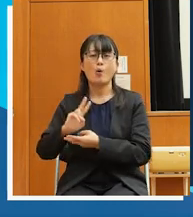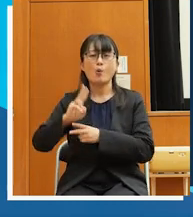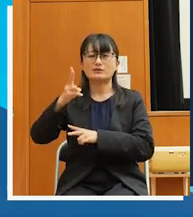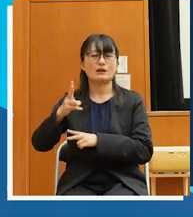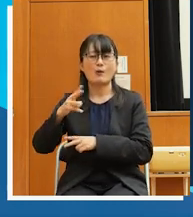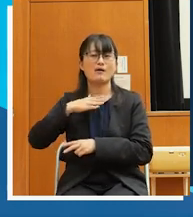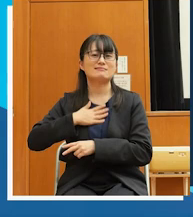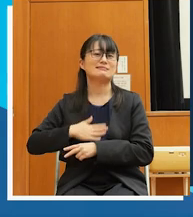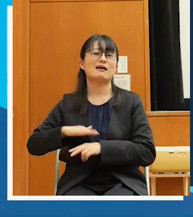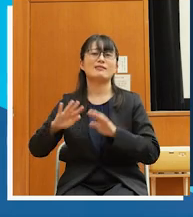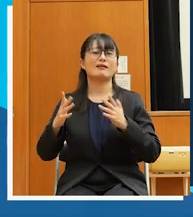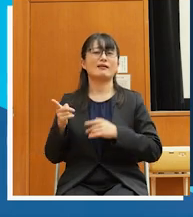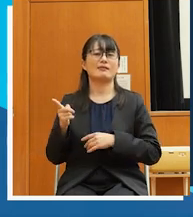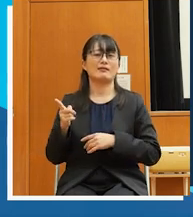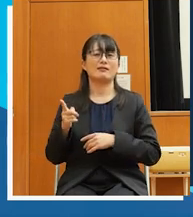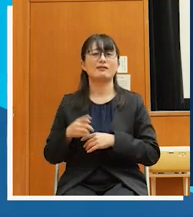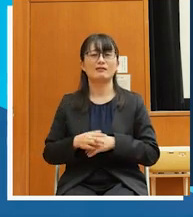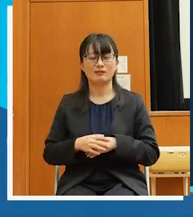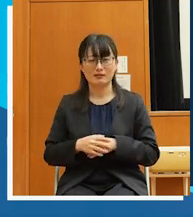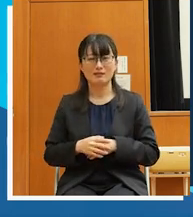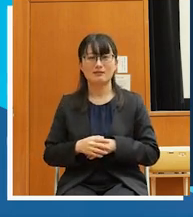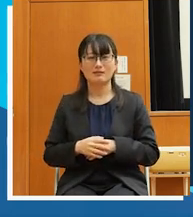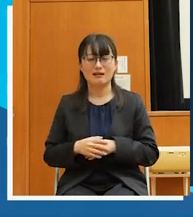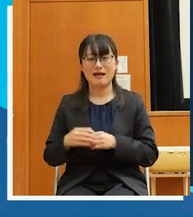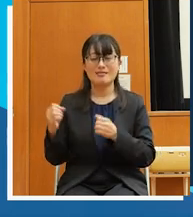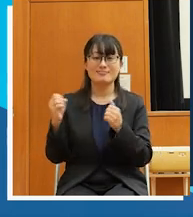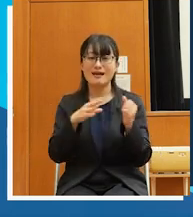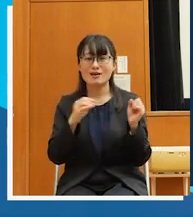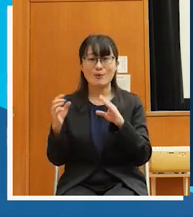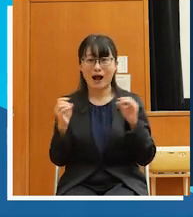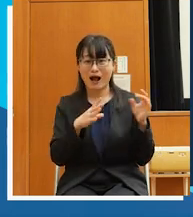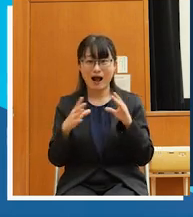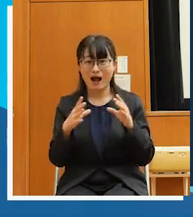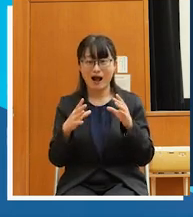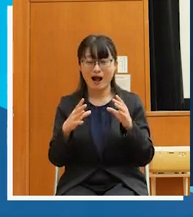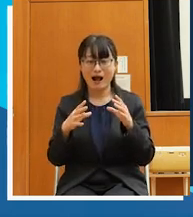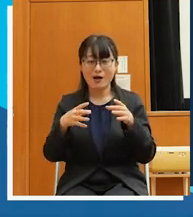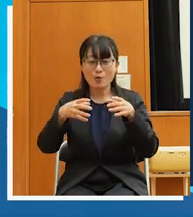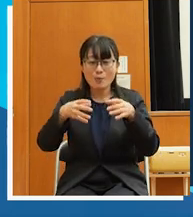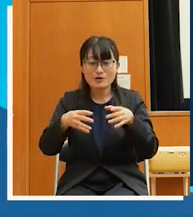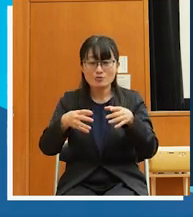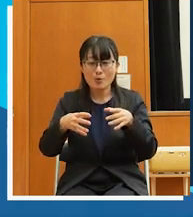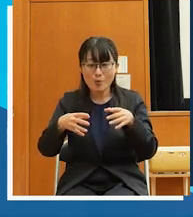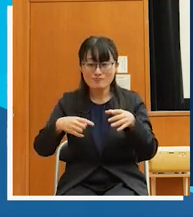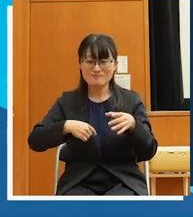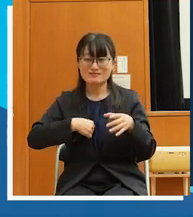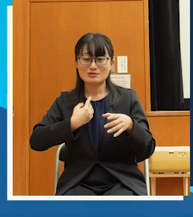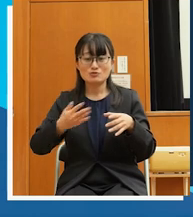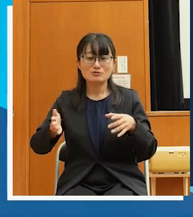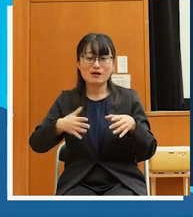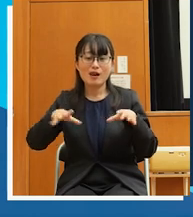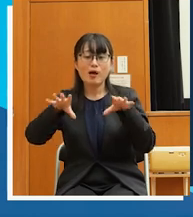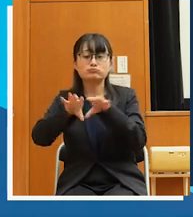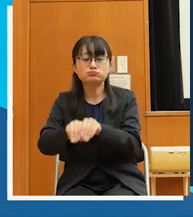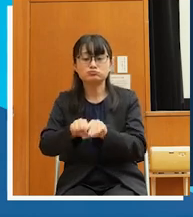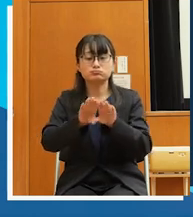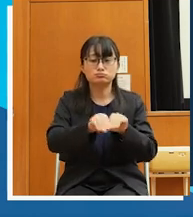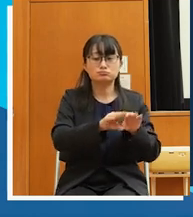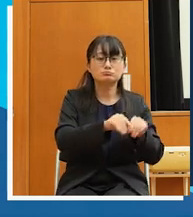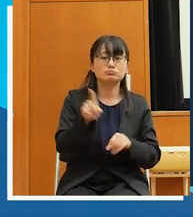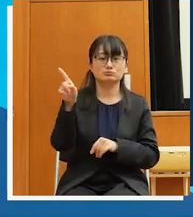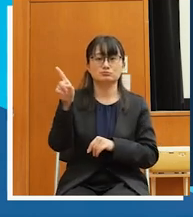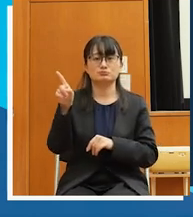対話をしようの対話のですね寄って立つ基盤を自らこうなくしているわけですでそういうことを考えるとやはりです